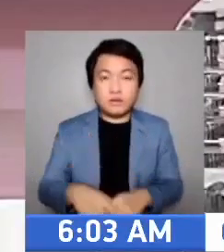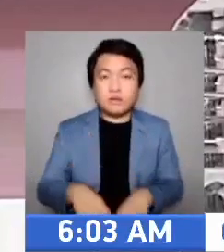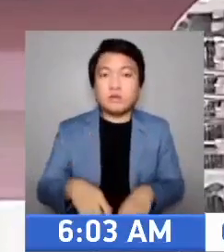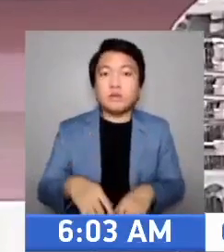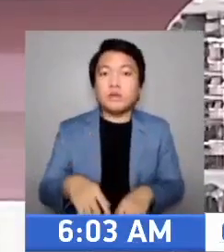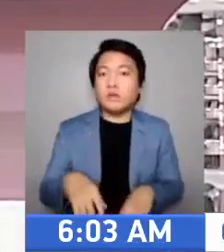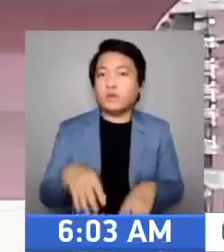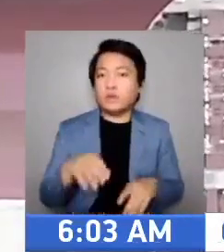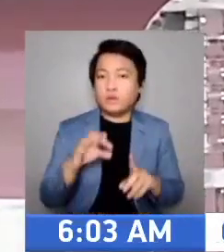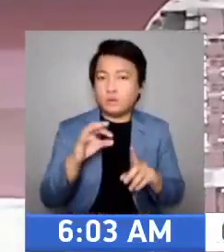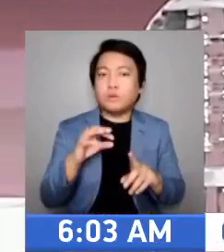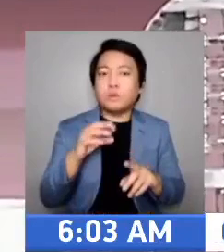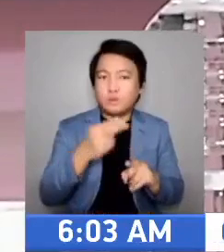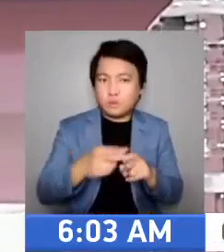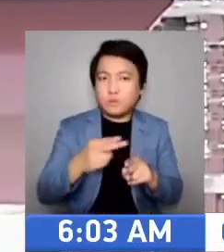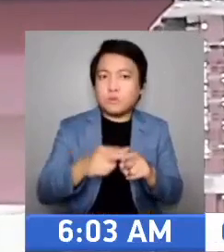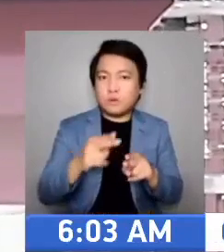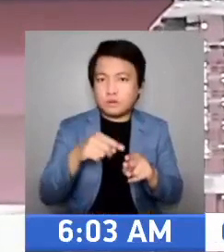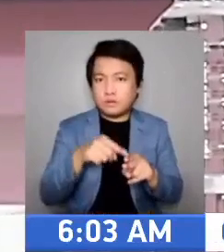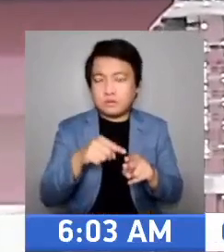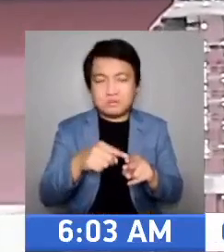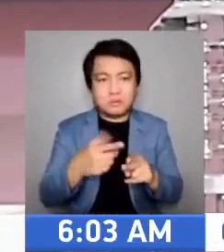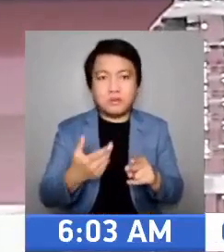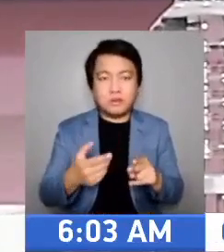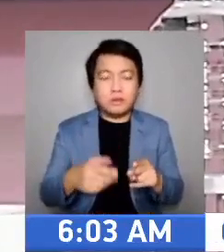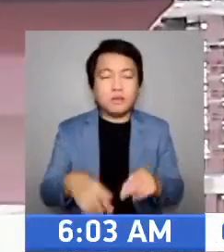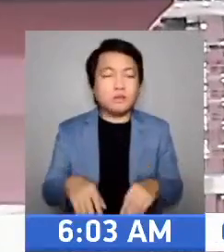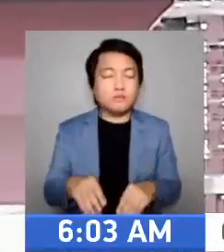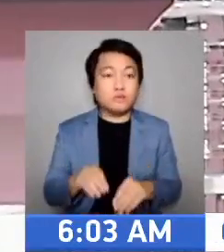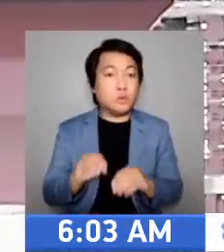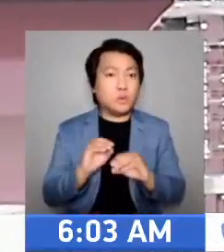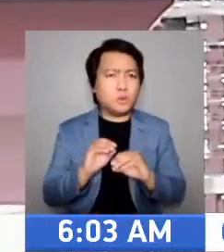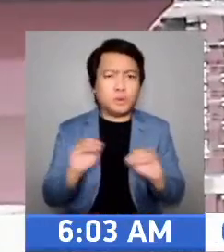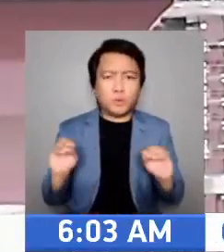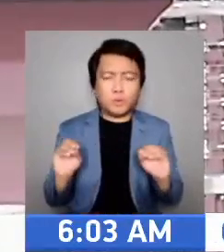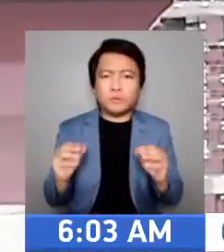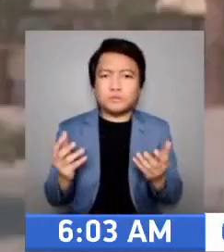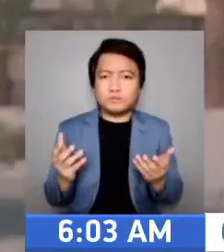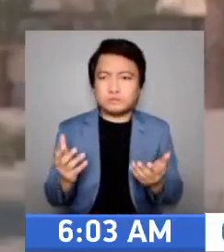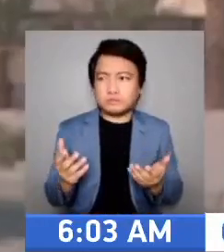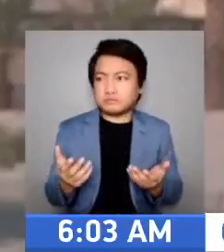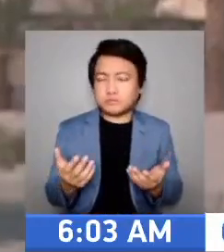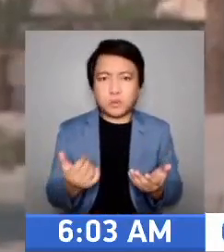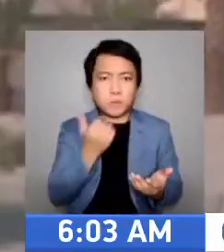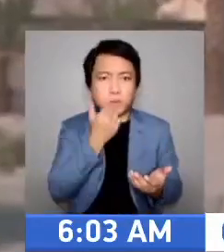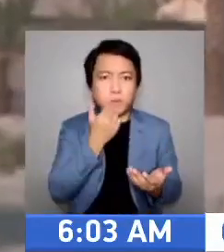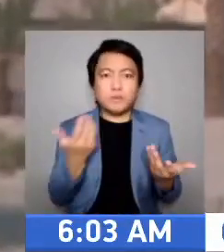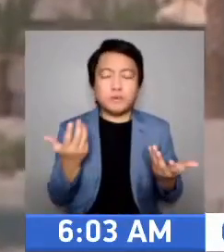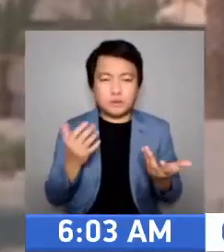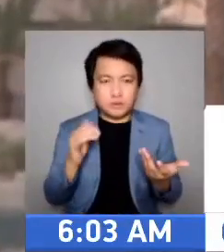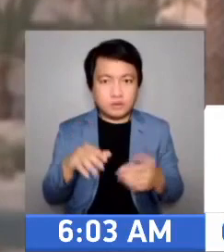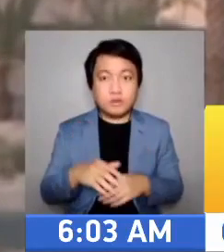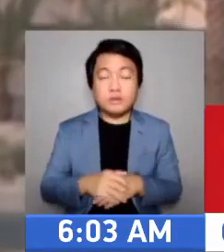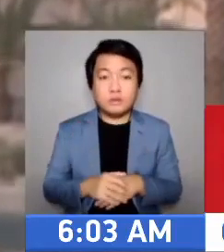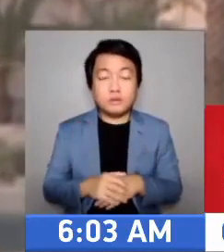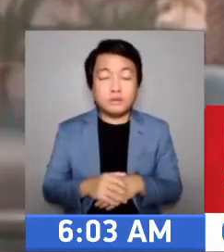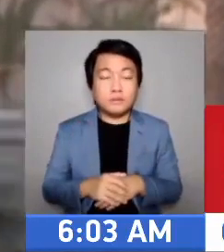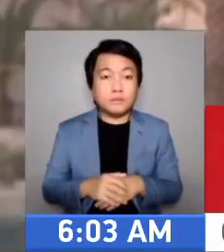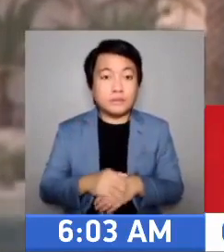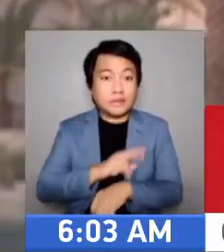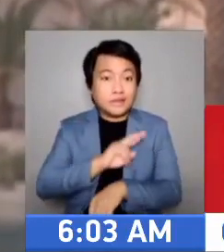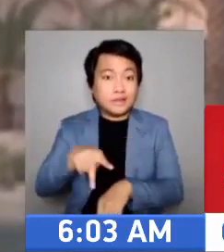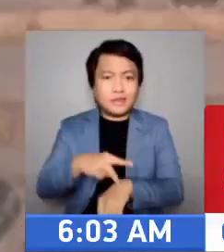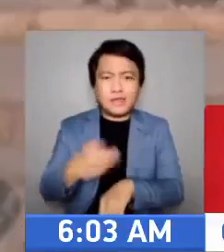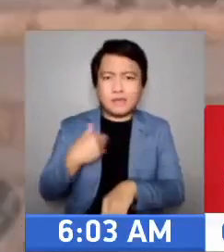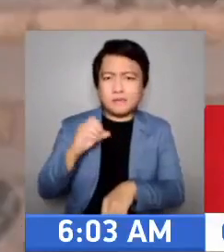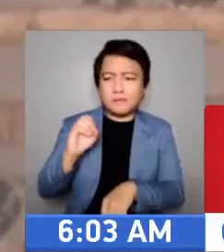Cortez, nakasad sa ating batas na kailangan may shelters ang mga embahada ng Pilipinas sa mga bansang may maraming OFW. Bahagi rin daw yan ang kasunduan